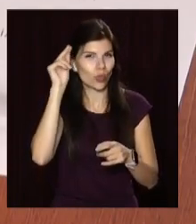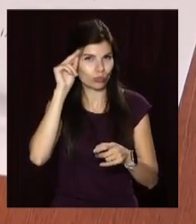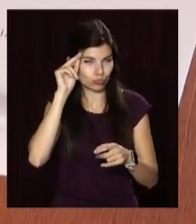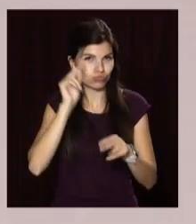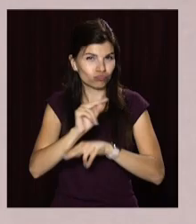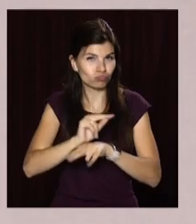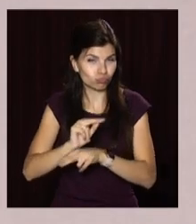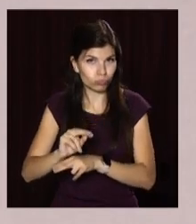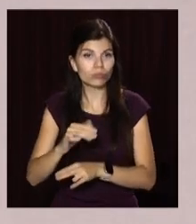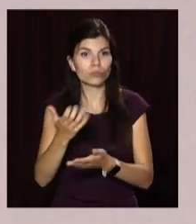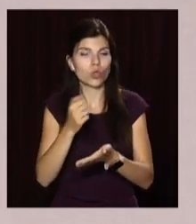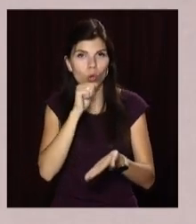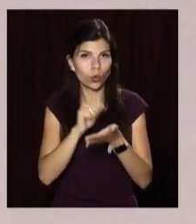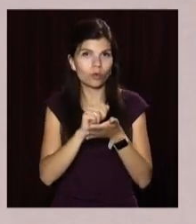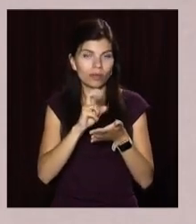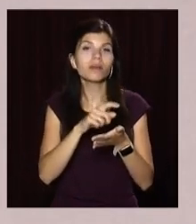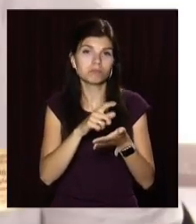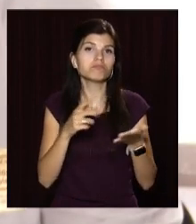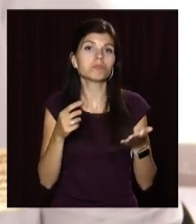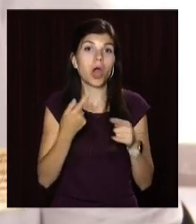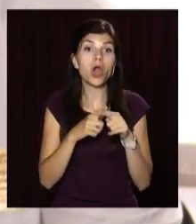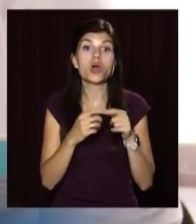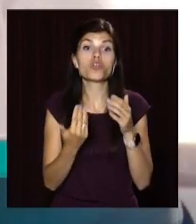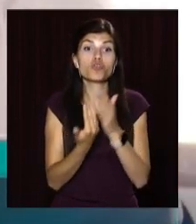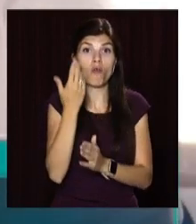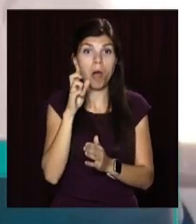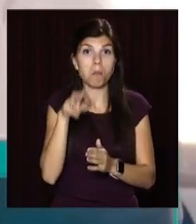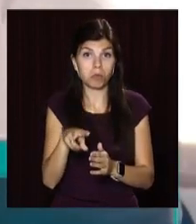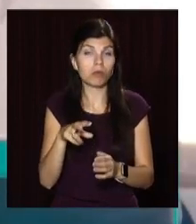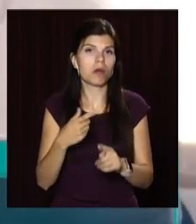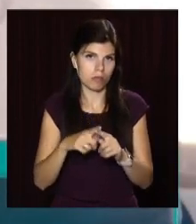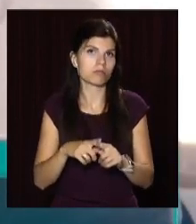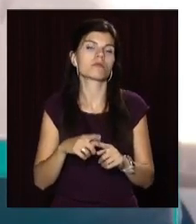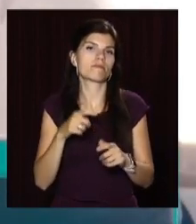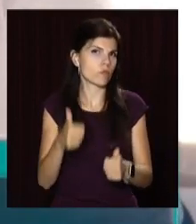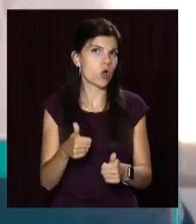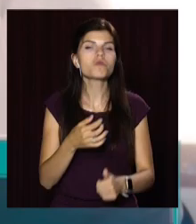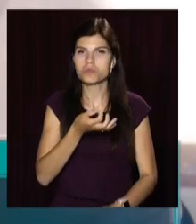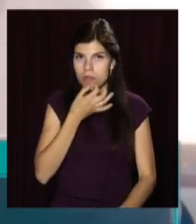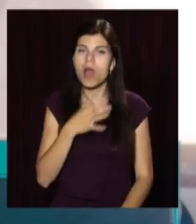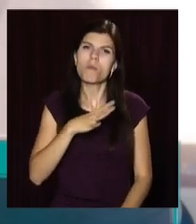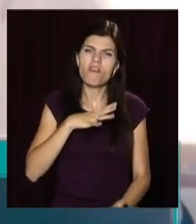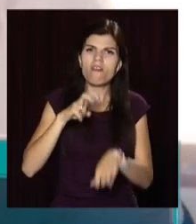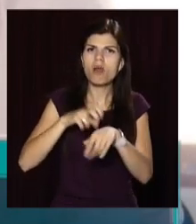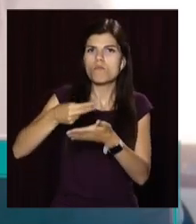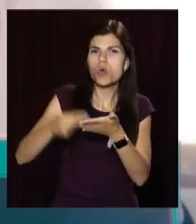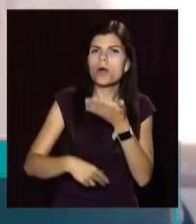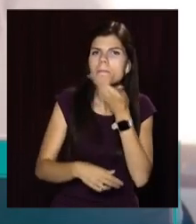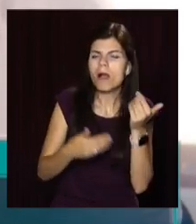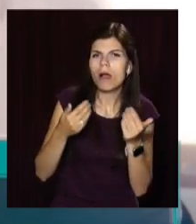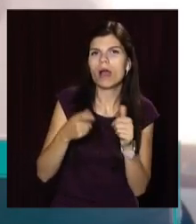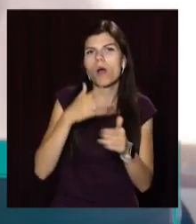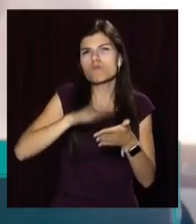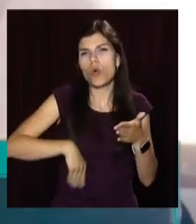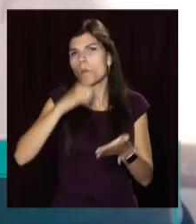відповідні сертифікати. Нововведення схвалюють. Буває, що врач десь не розписався, або десь печать не поставив,